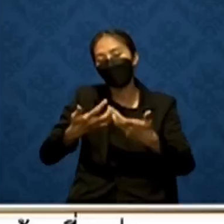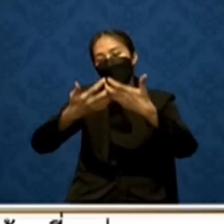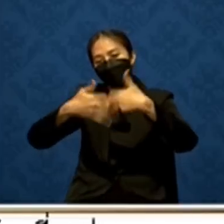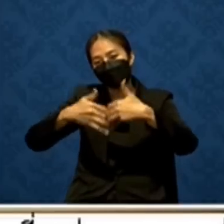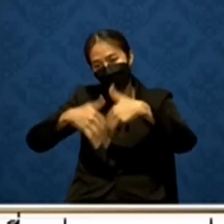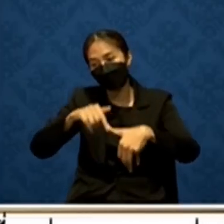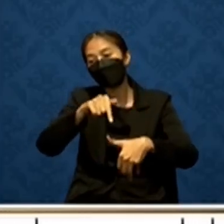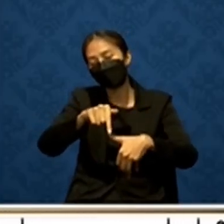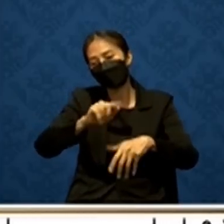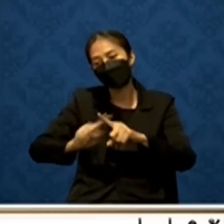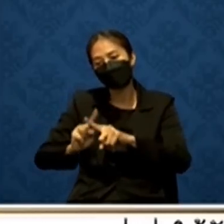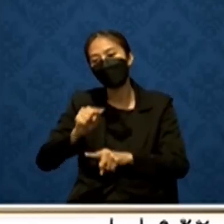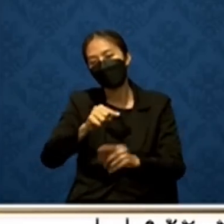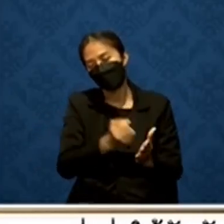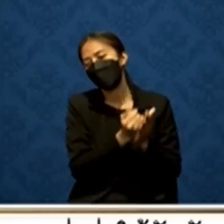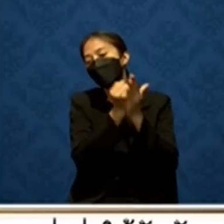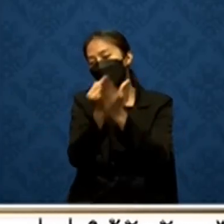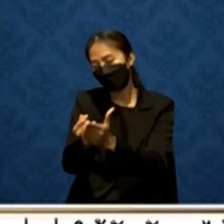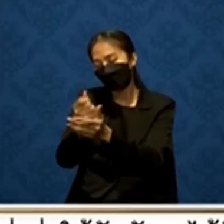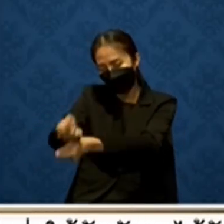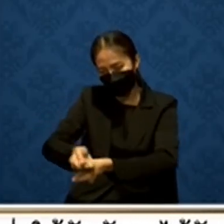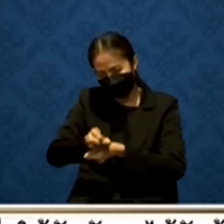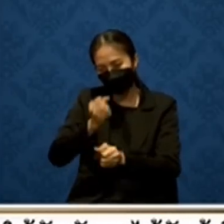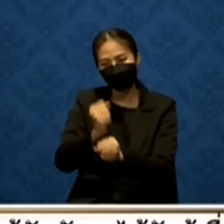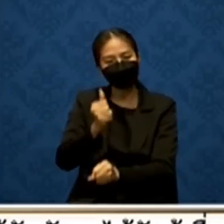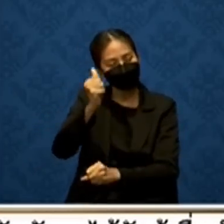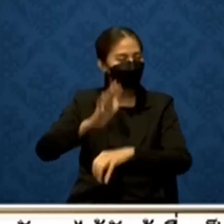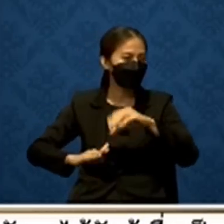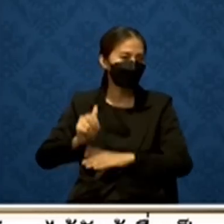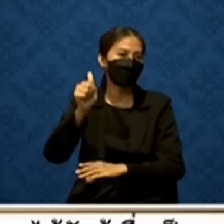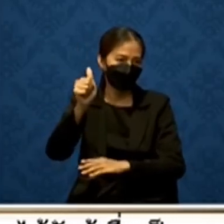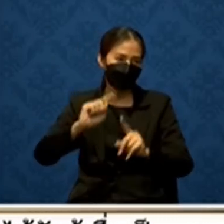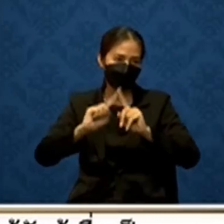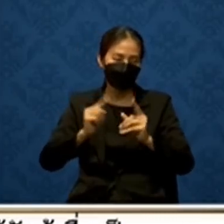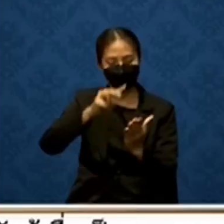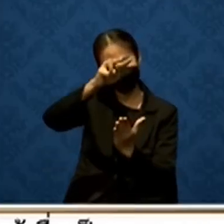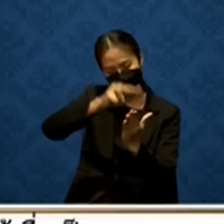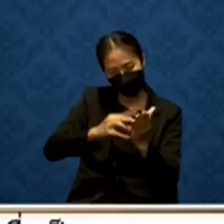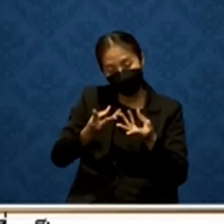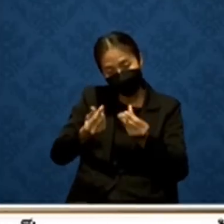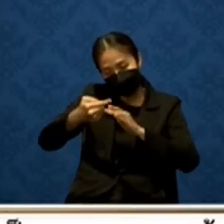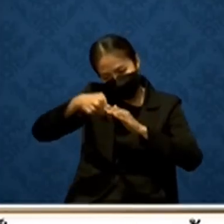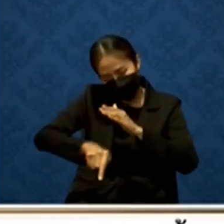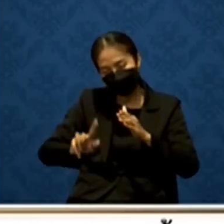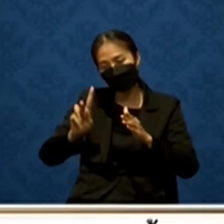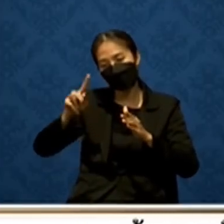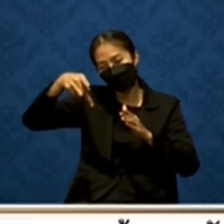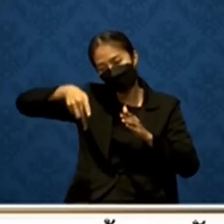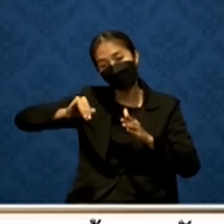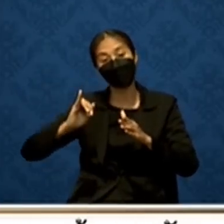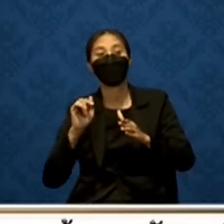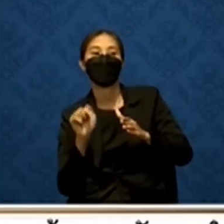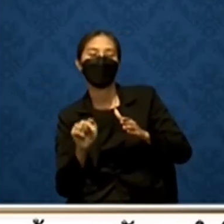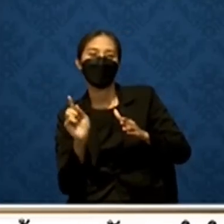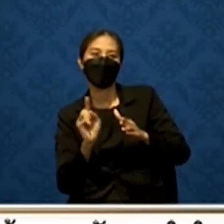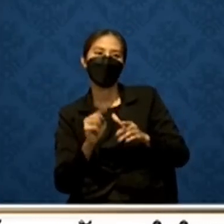องจกกคงจะทำให้ประสิทธิภาพขพการเกษตสูงขึ้นแต่เพาไปดูในรายลเอีด KPI ก็คือ 15,000้านบาทใช้กั